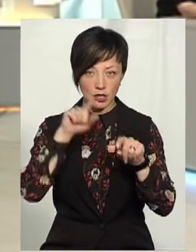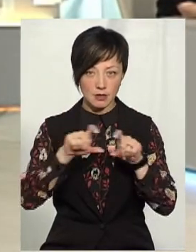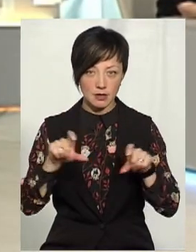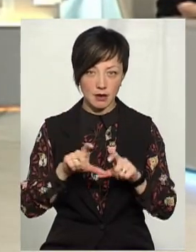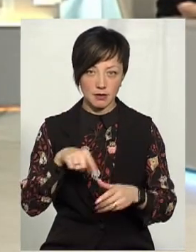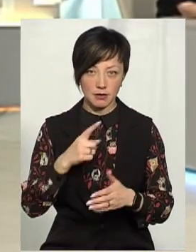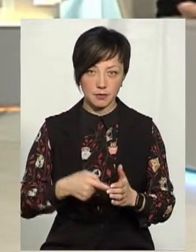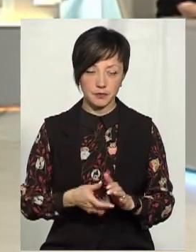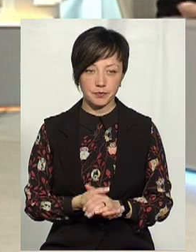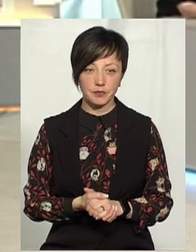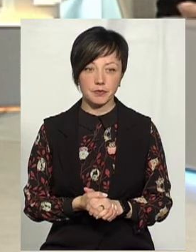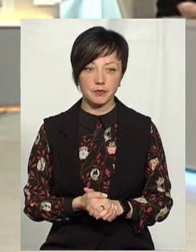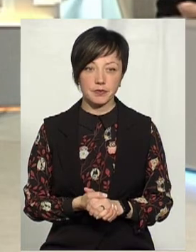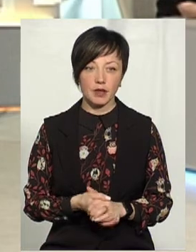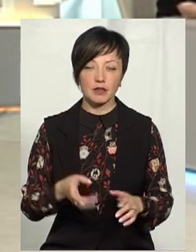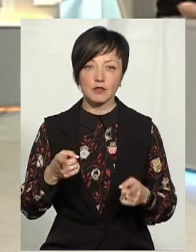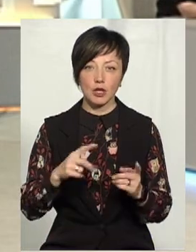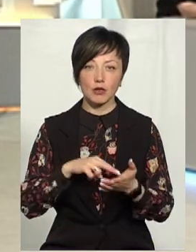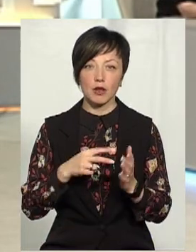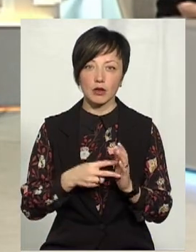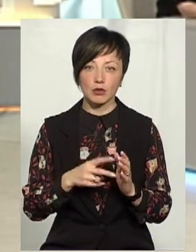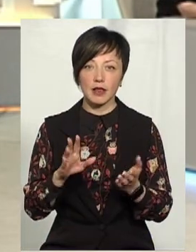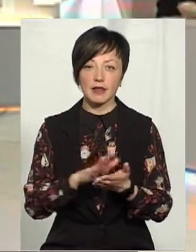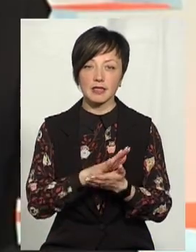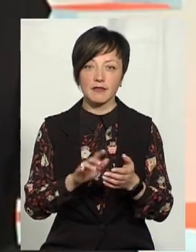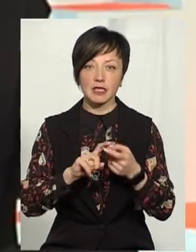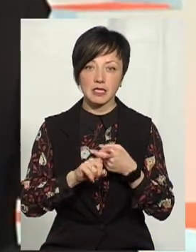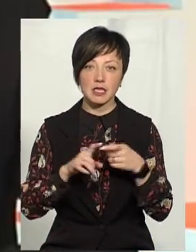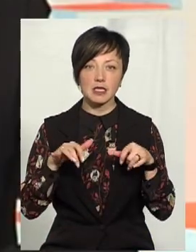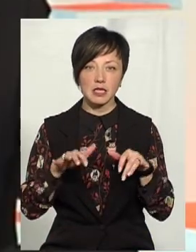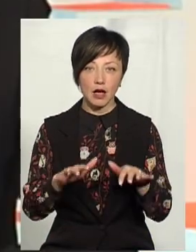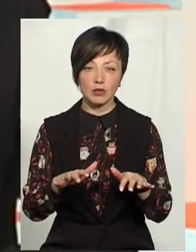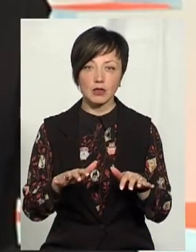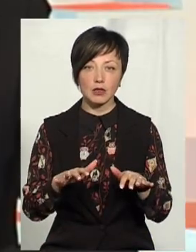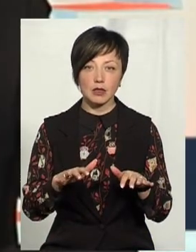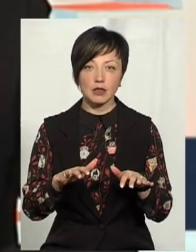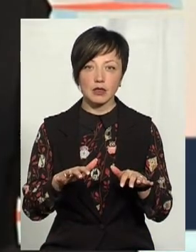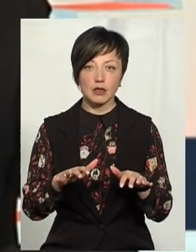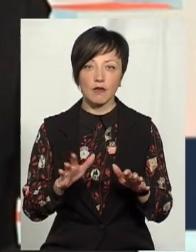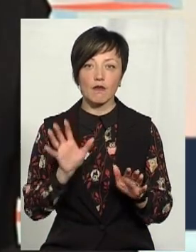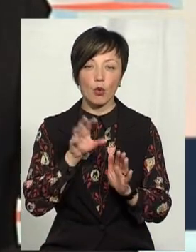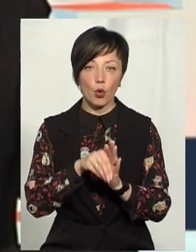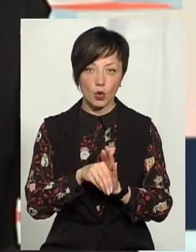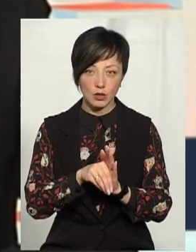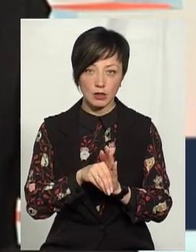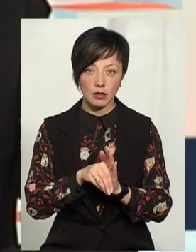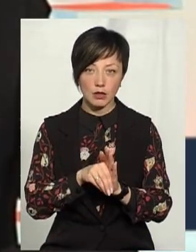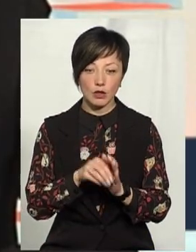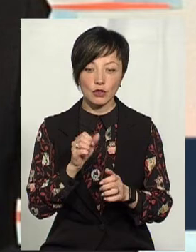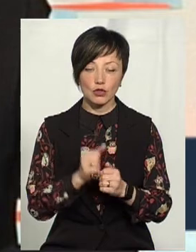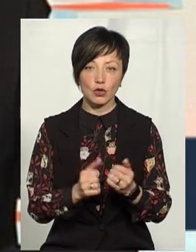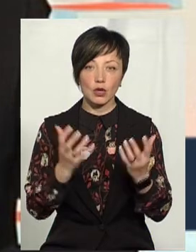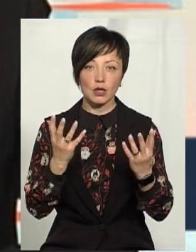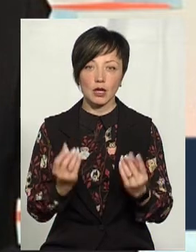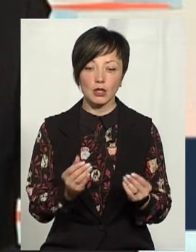заклади? Звичайно, плануємо через те, що дезінфекційні заходи вони входять в